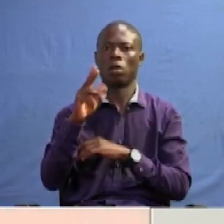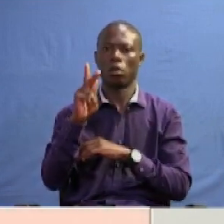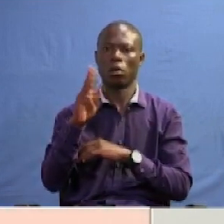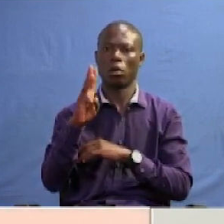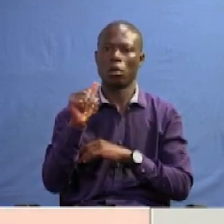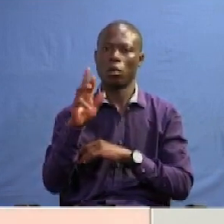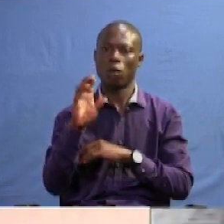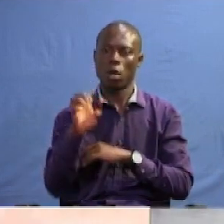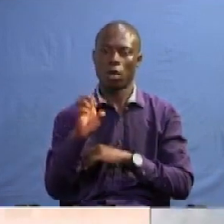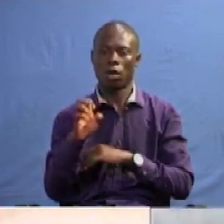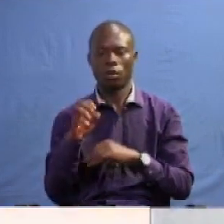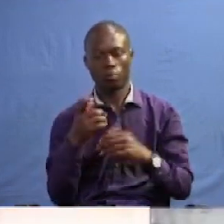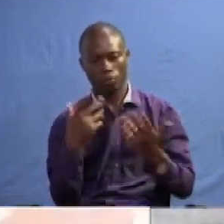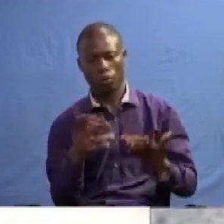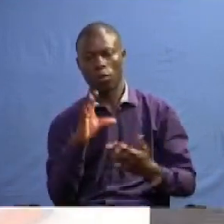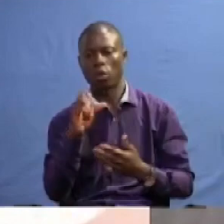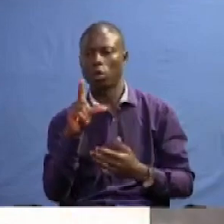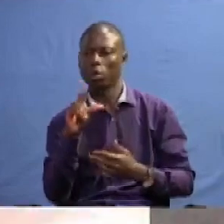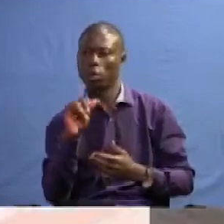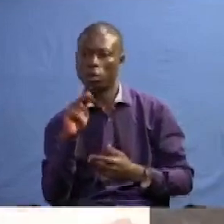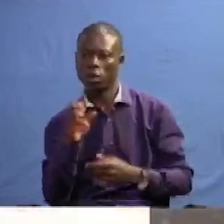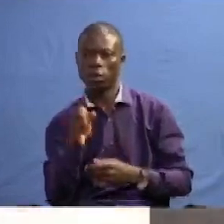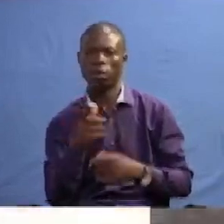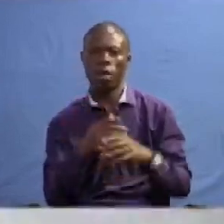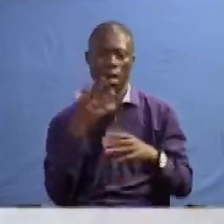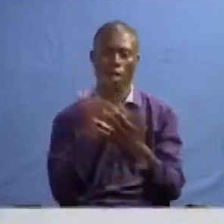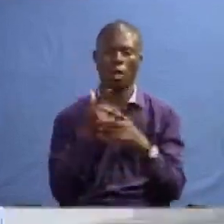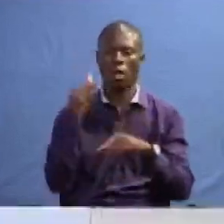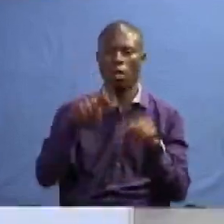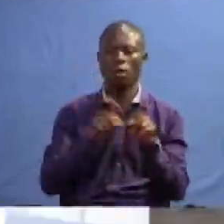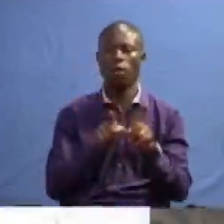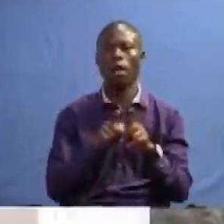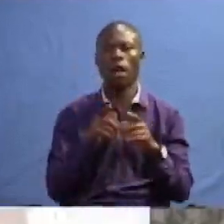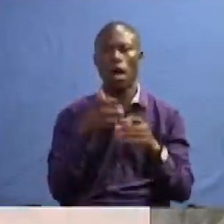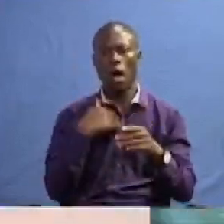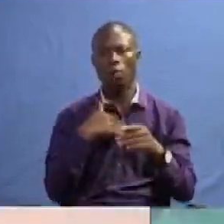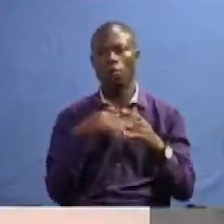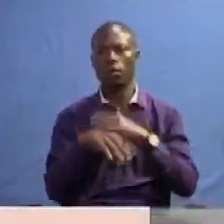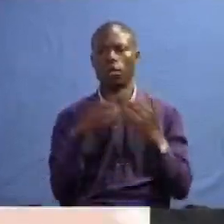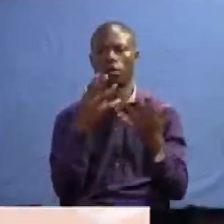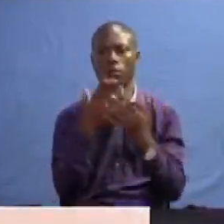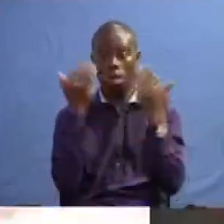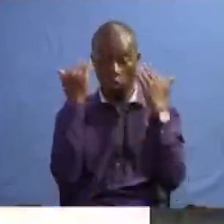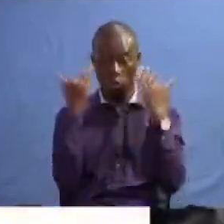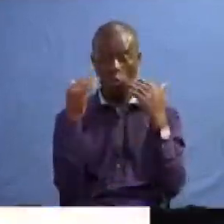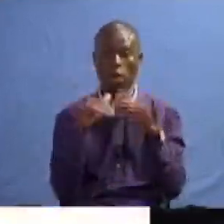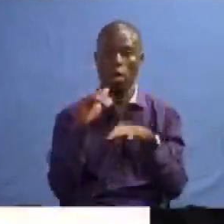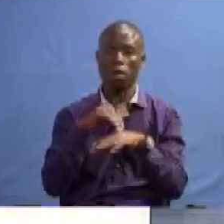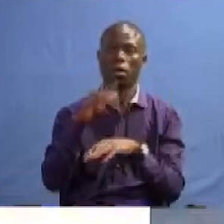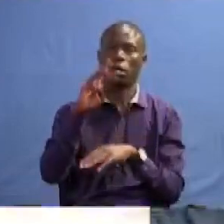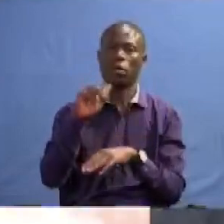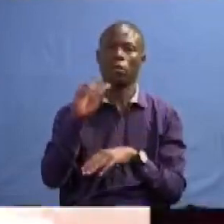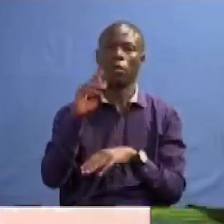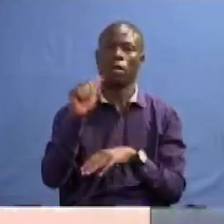amefikishwa mahakamani leo. Kesi hiyo inayoshughulikiwa katika mahakama ya Madaraka liletwa awali katika mahakama